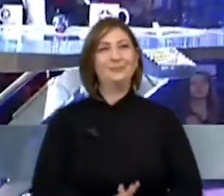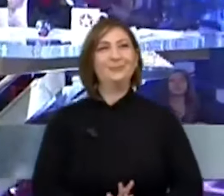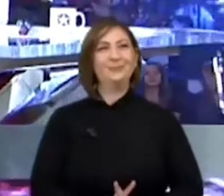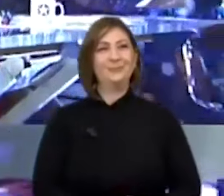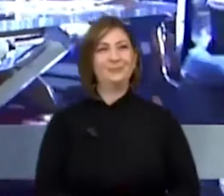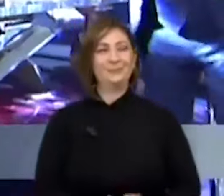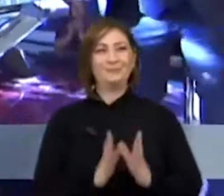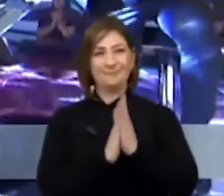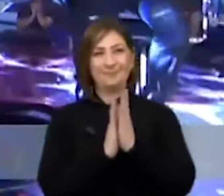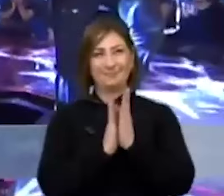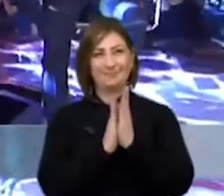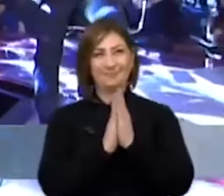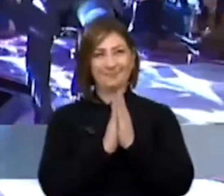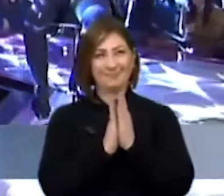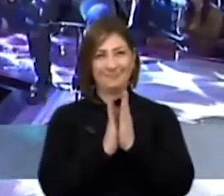seviyormuşum.